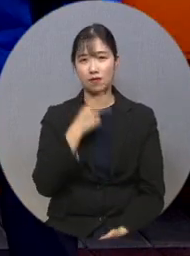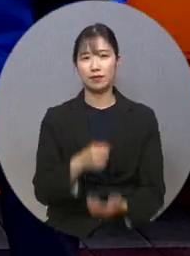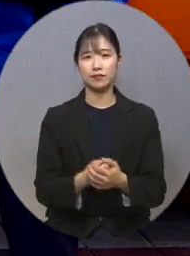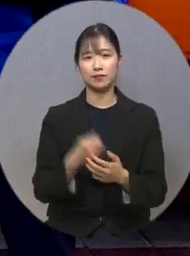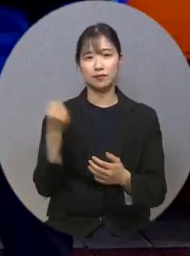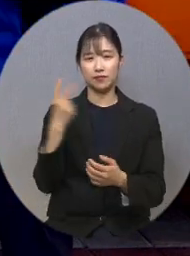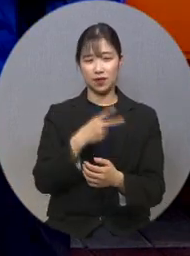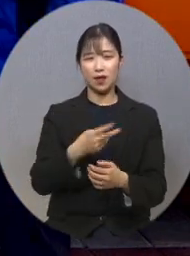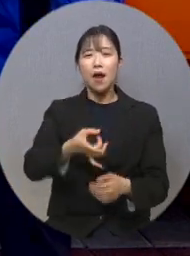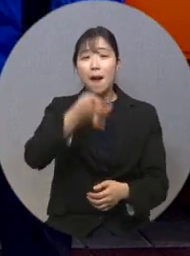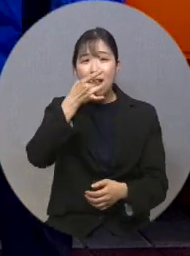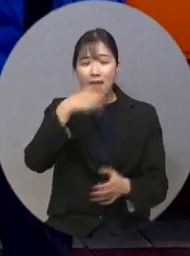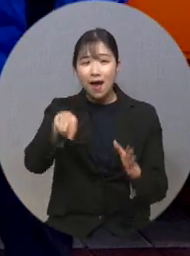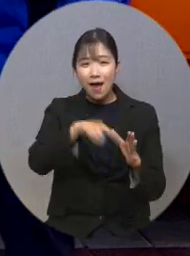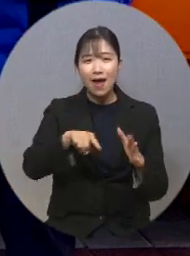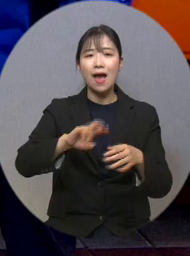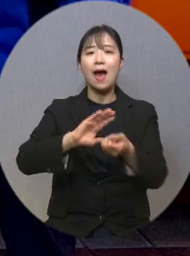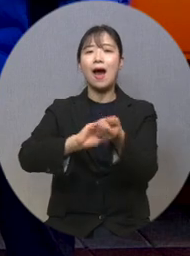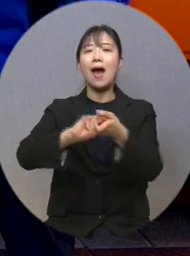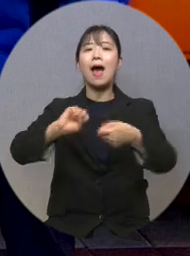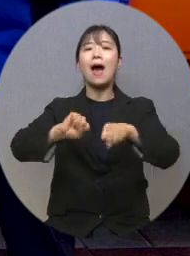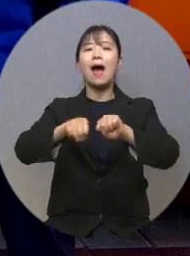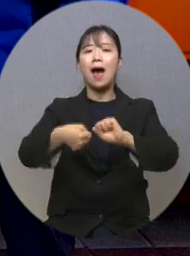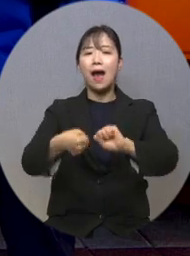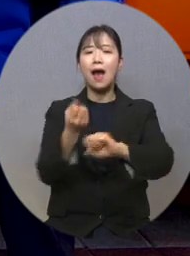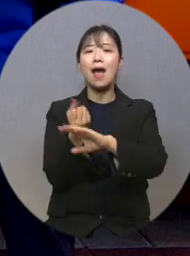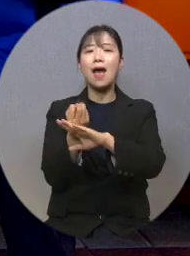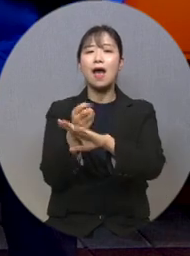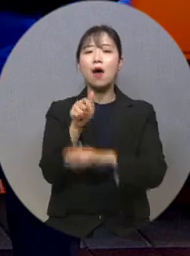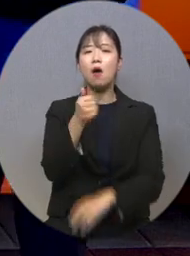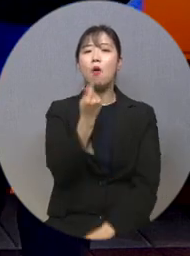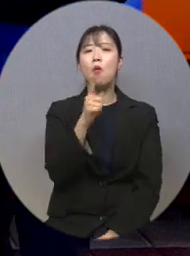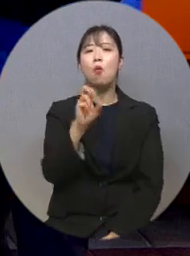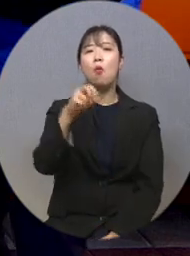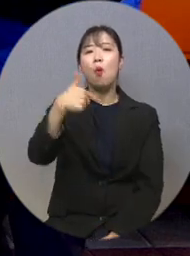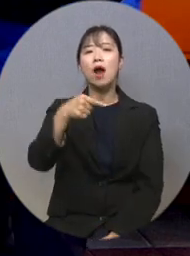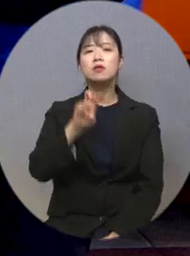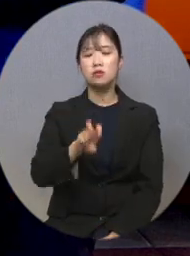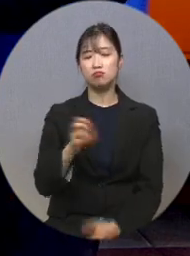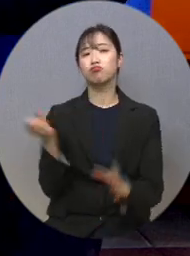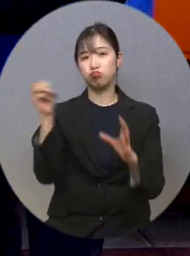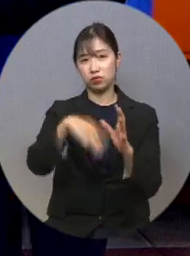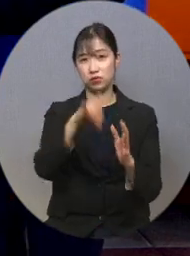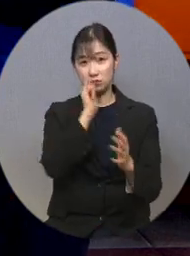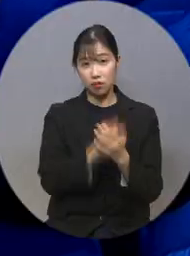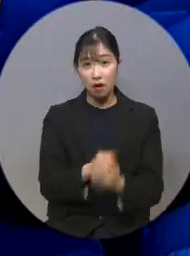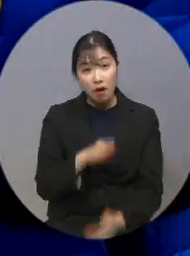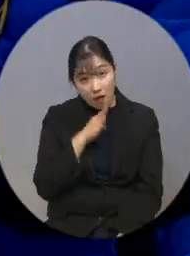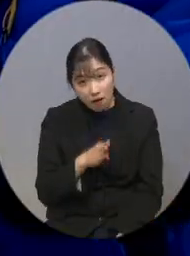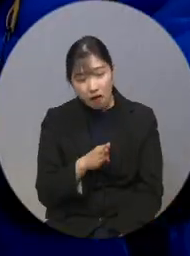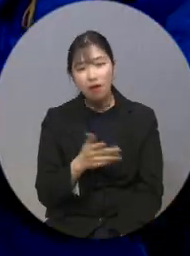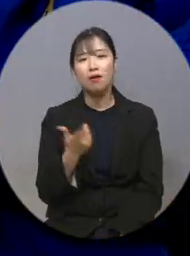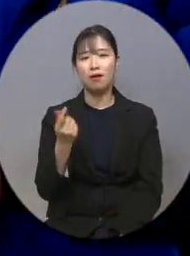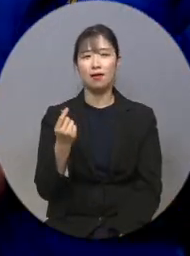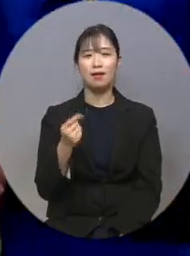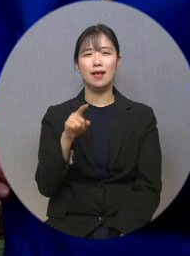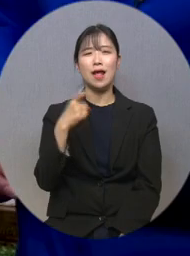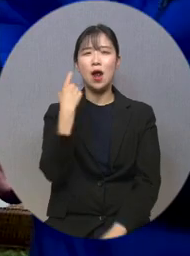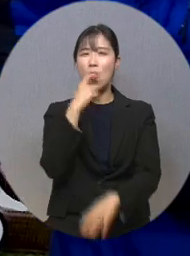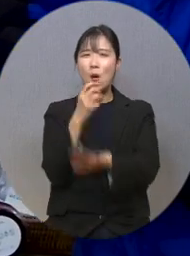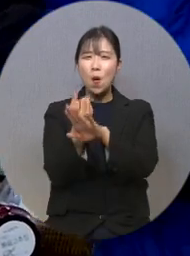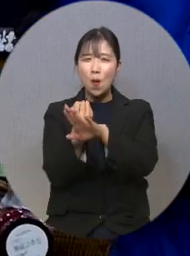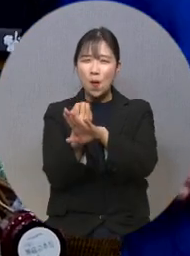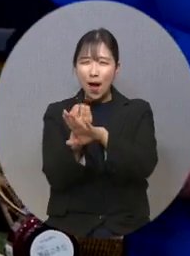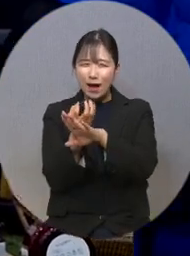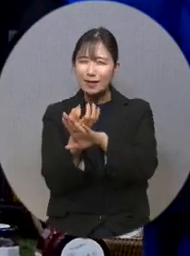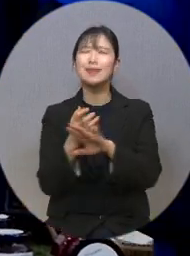그리고 이거 사료에 이게 한약재로 쓰는 황금을 사료에 해가지고. 진짜? 황금을 써요? 알고 계시는 그 황금을 드릴